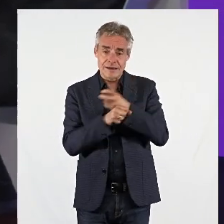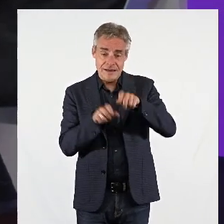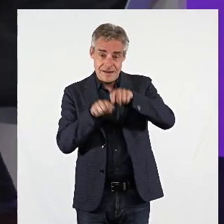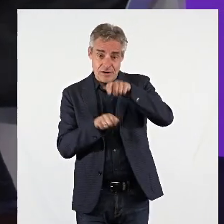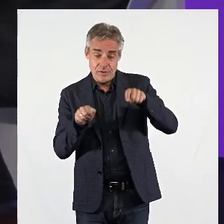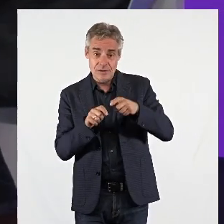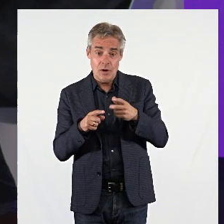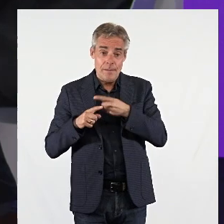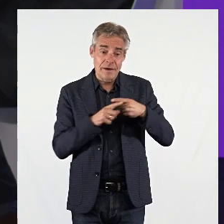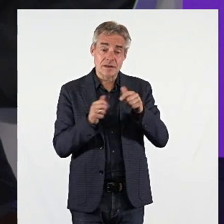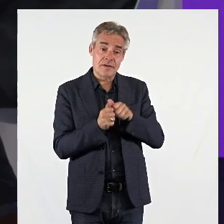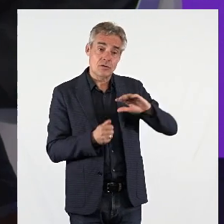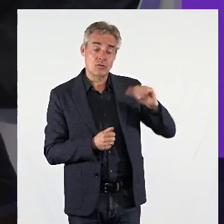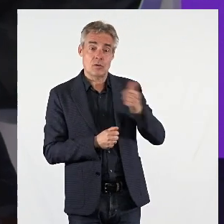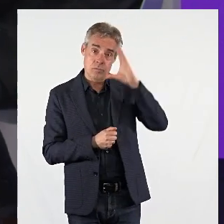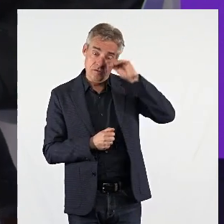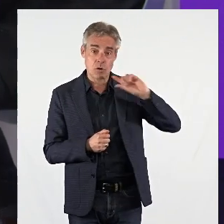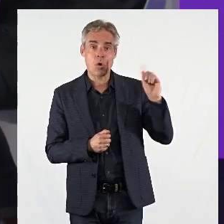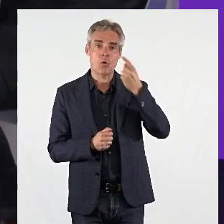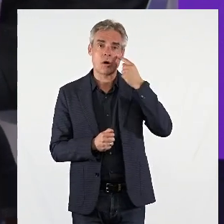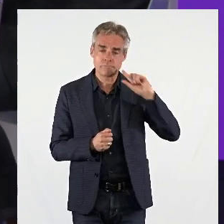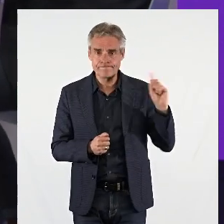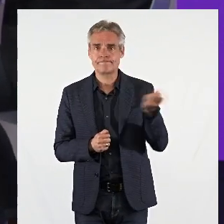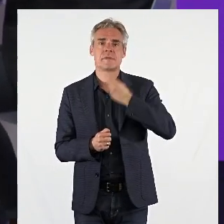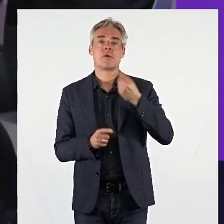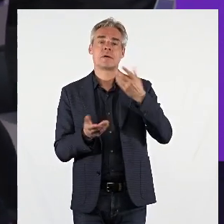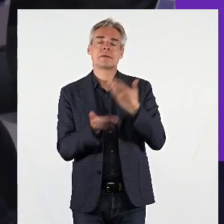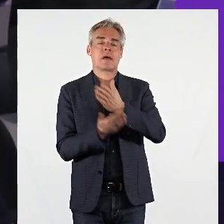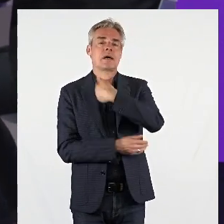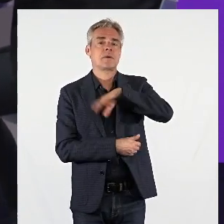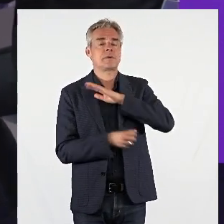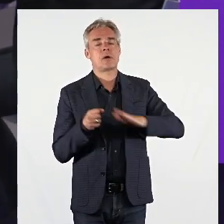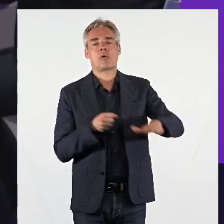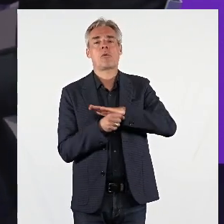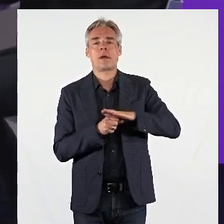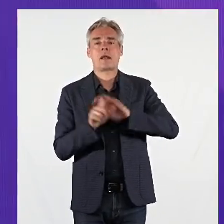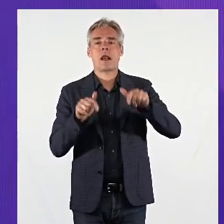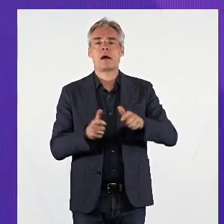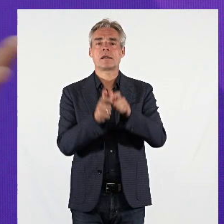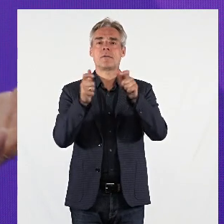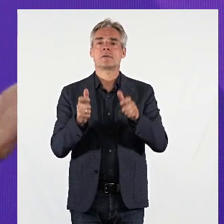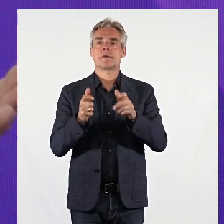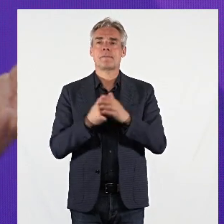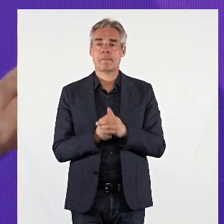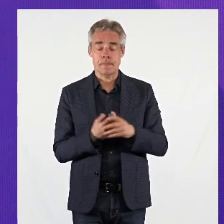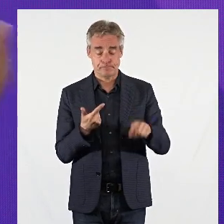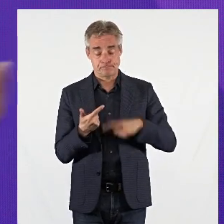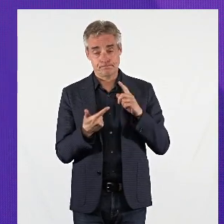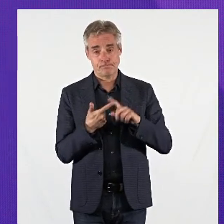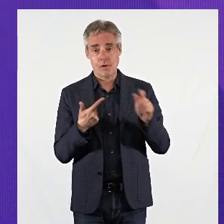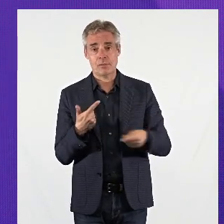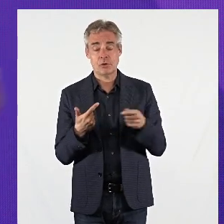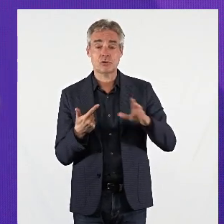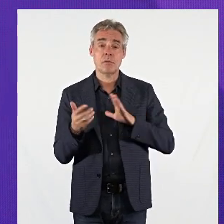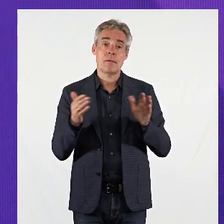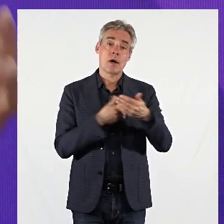partagés avec les professionnels. Ça, c'est quelque chose de l'ordre de la responsabilité clairement des établissements. Il y a évidemment derrière des outils,